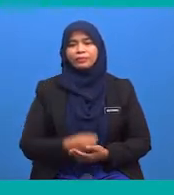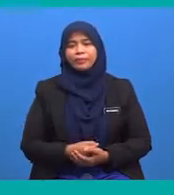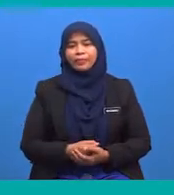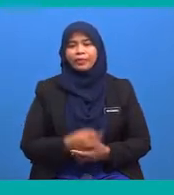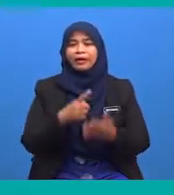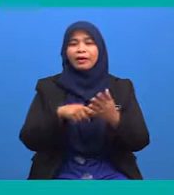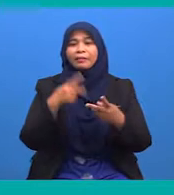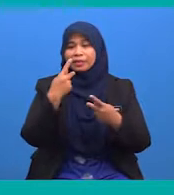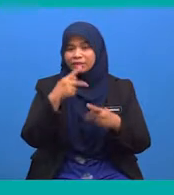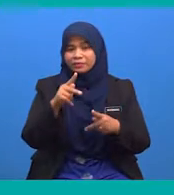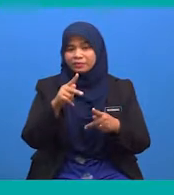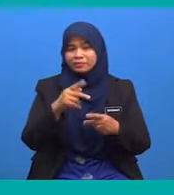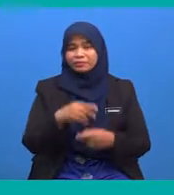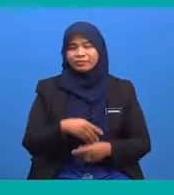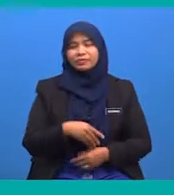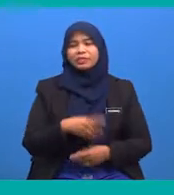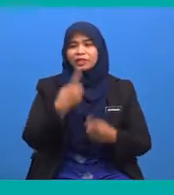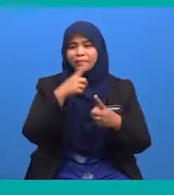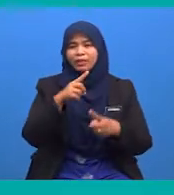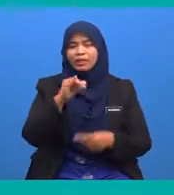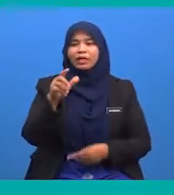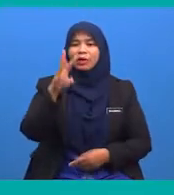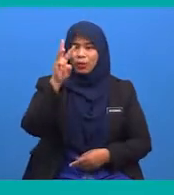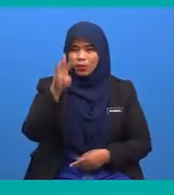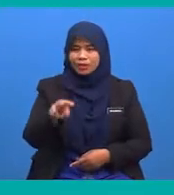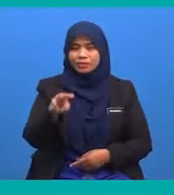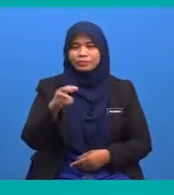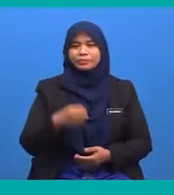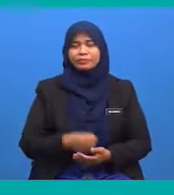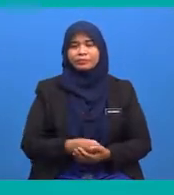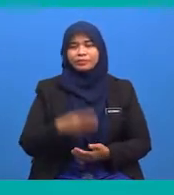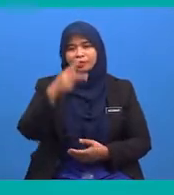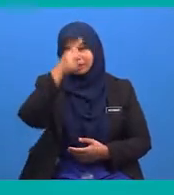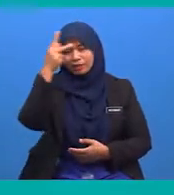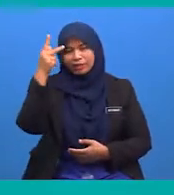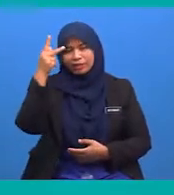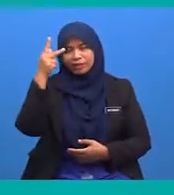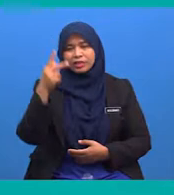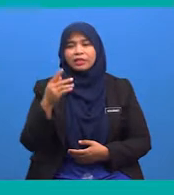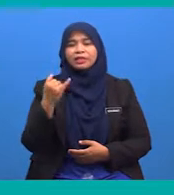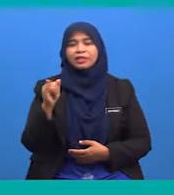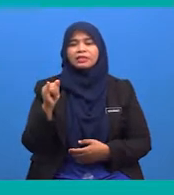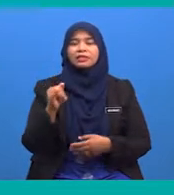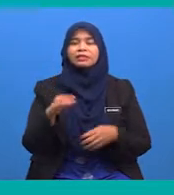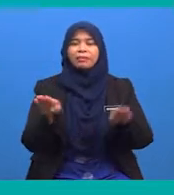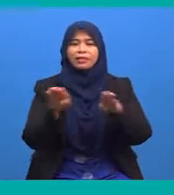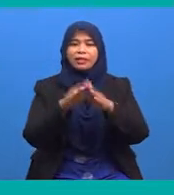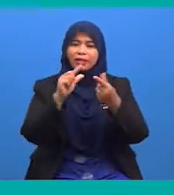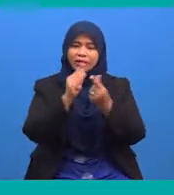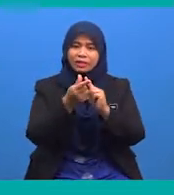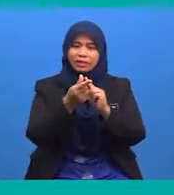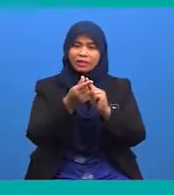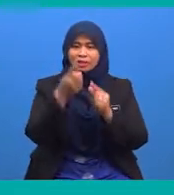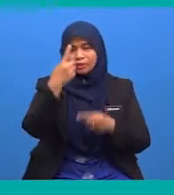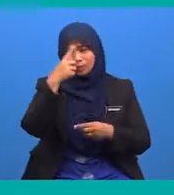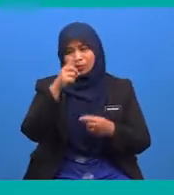jawapannya? Sudah tentu jawapannya adalah wajib. Kerana ia sebagai ganti